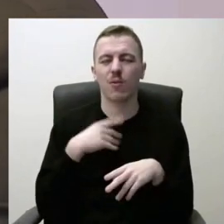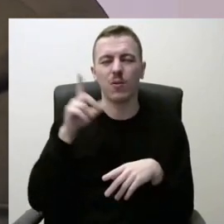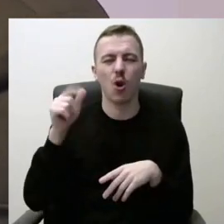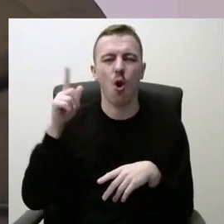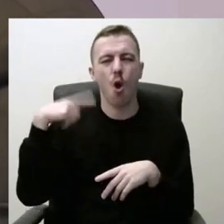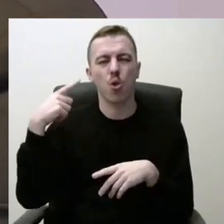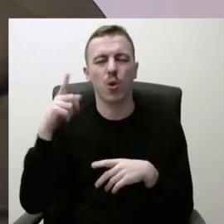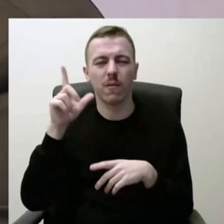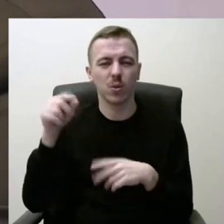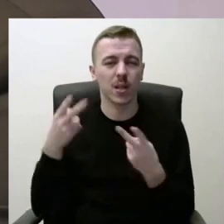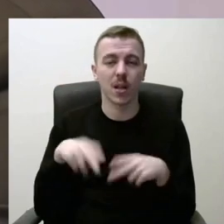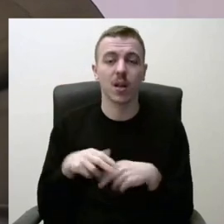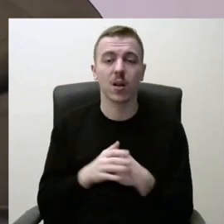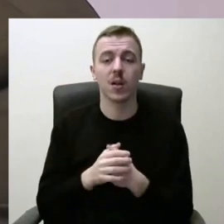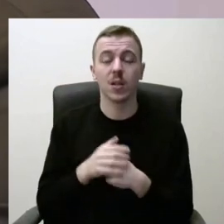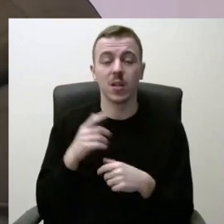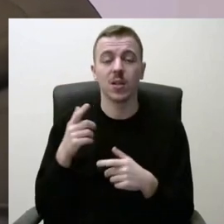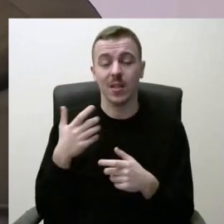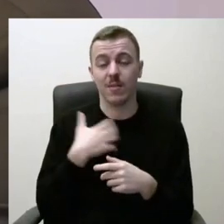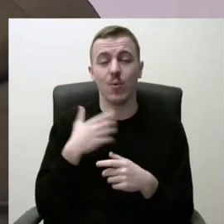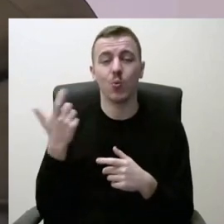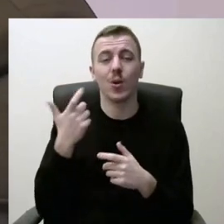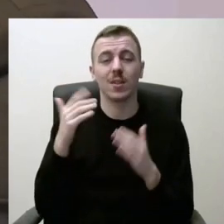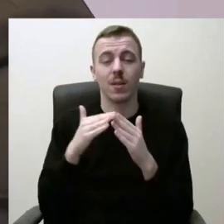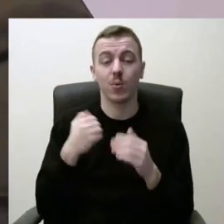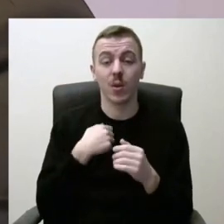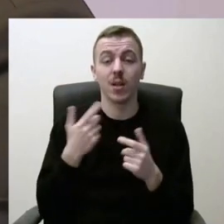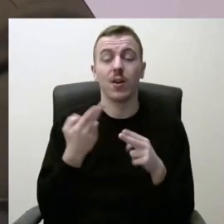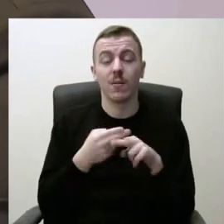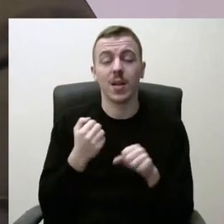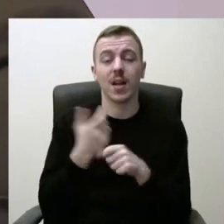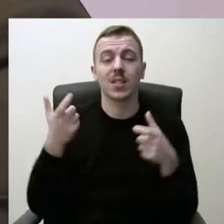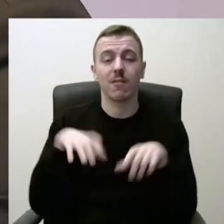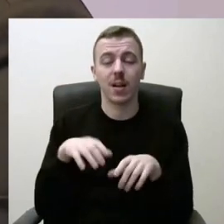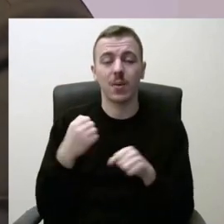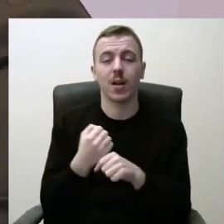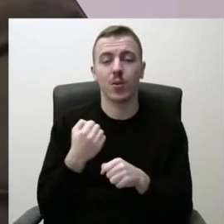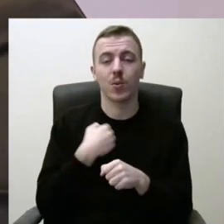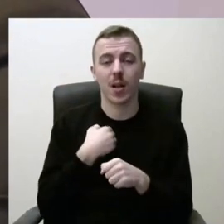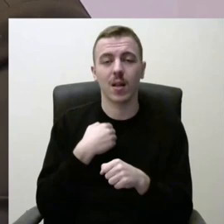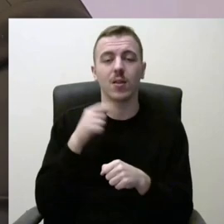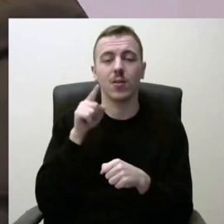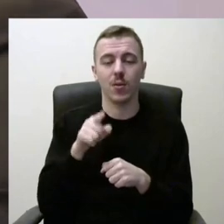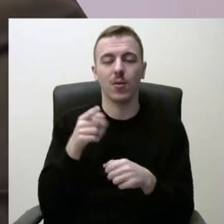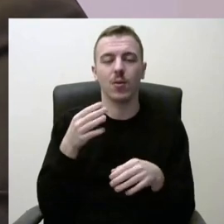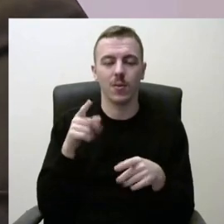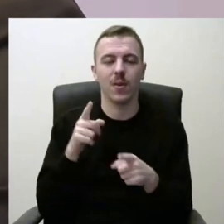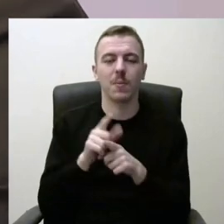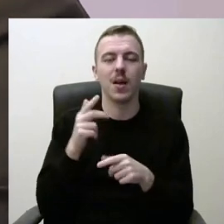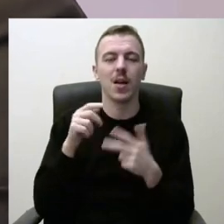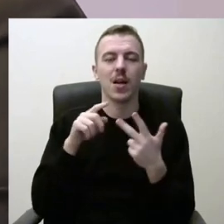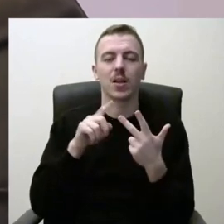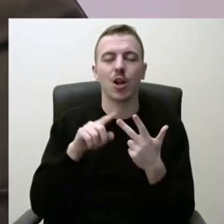kas pirmiausia pririštų, nuo savi namai. Todėl reikia, kad savivaldybė iš tikrųjų turėtų su verslu 3P projektą, Public Partnership, ir